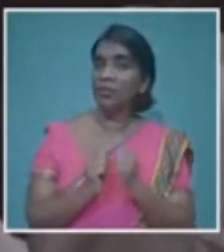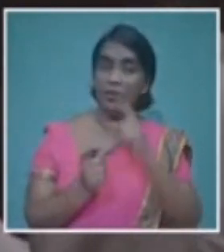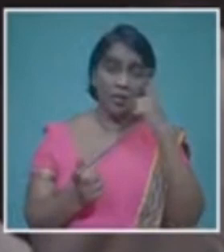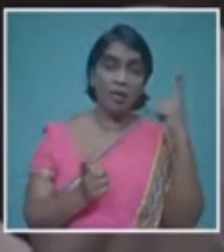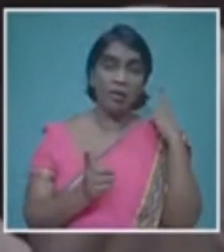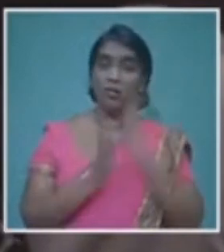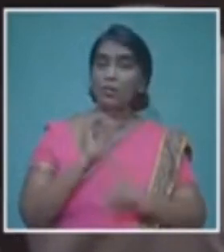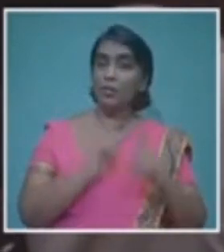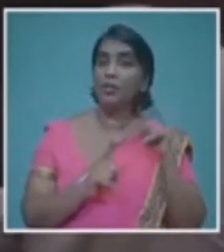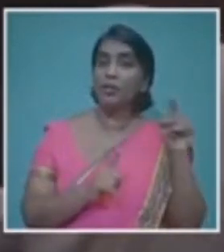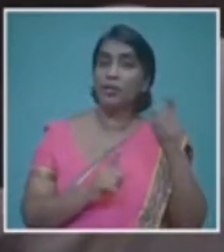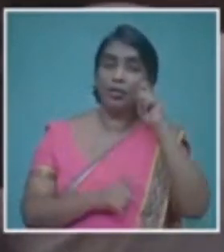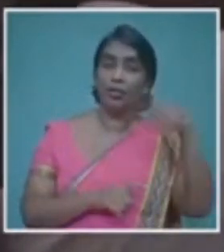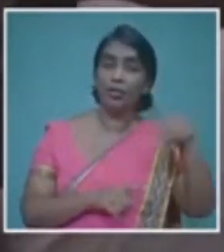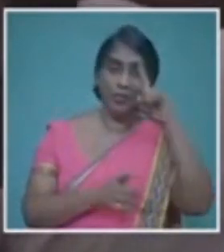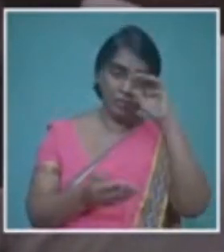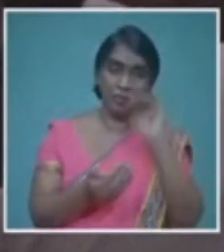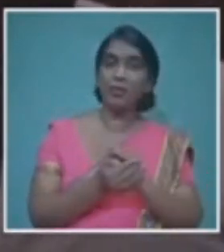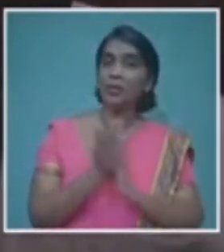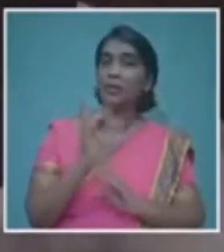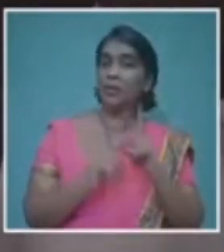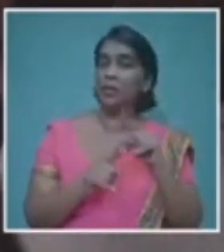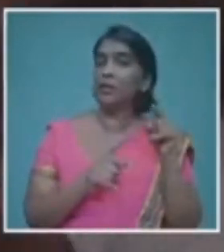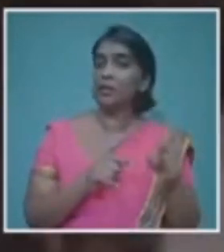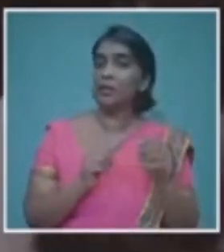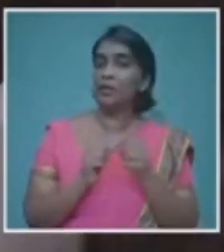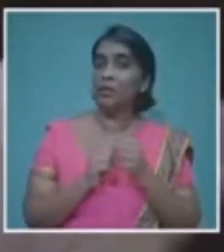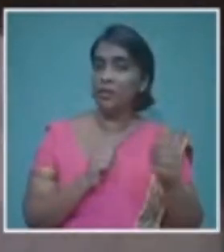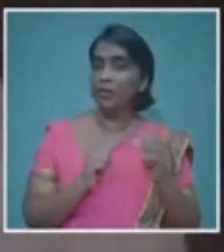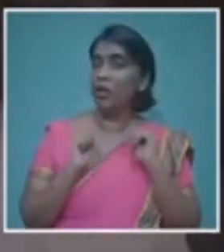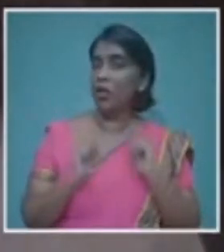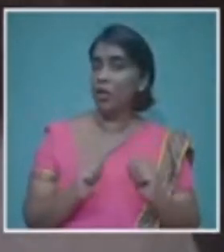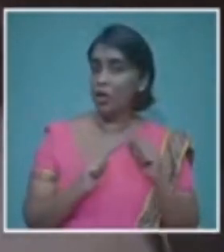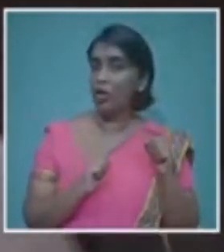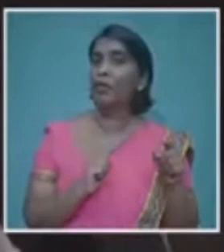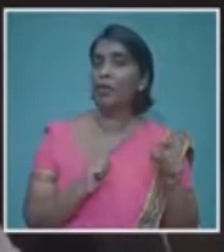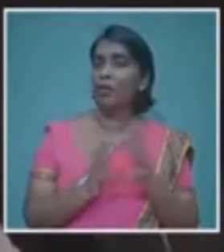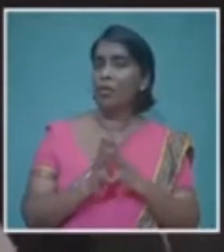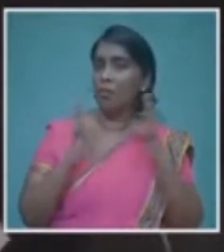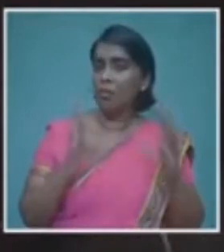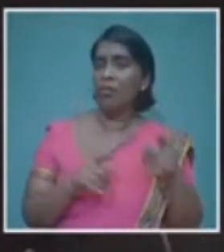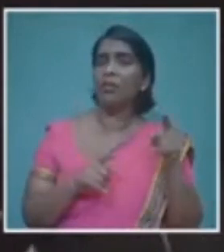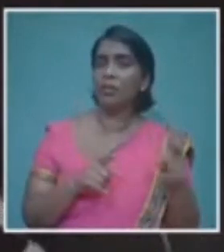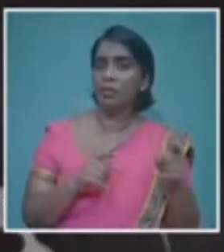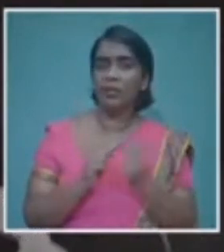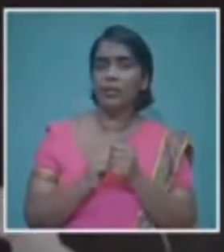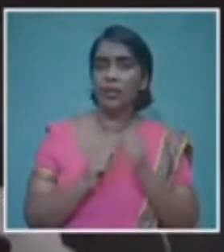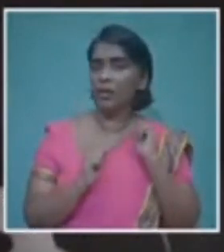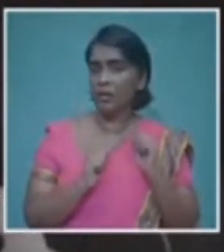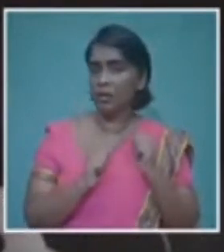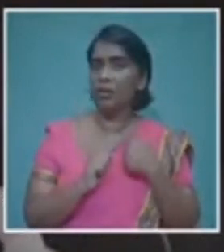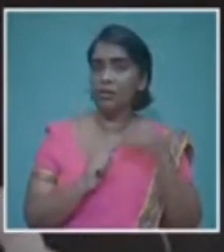आरक्षक अमात्यांशयटाय महाजन आरक्षक अमात्यांशयटाय वेडकरला कोहोमद ए बहुतरयट सेवय कराने